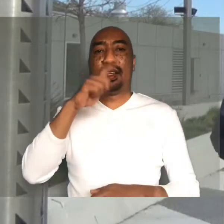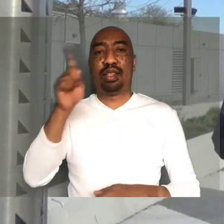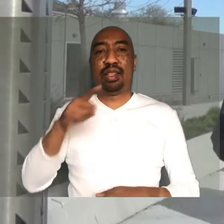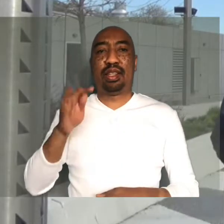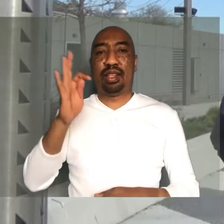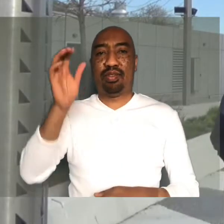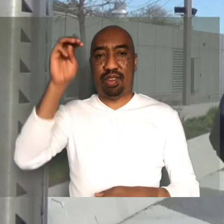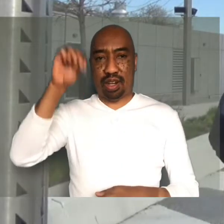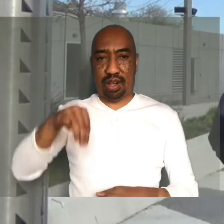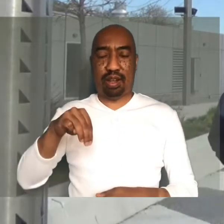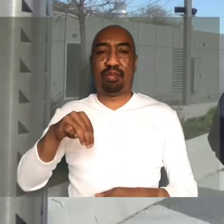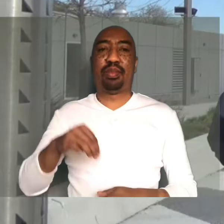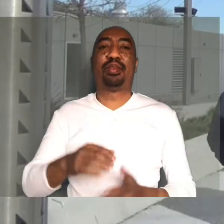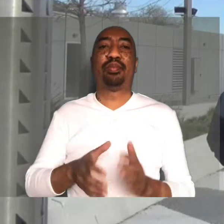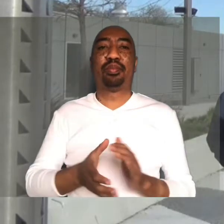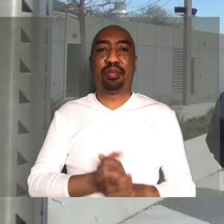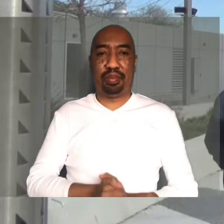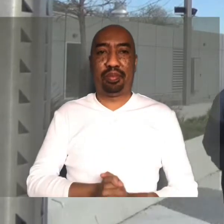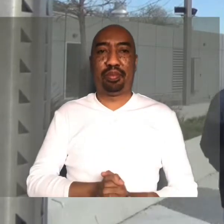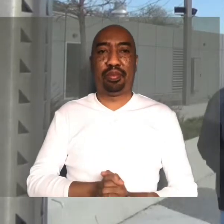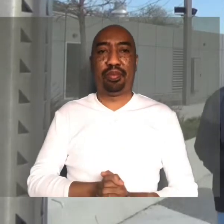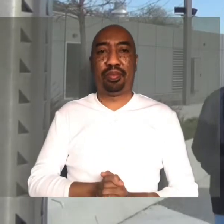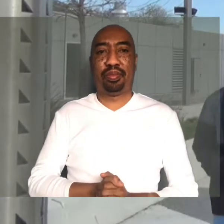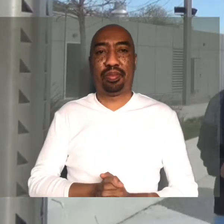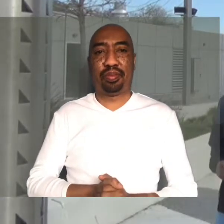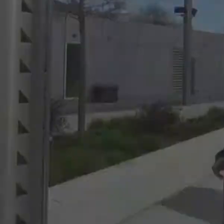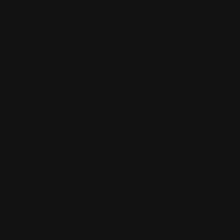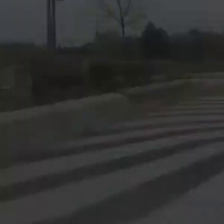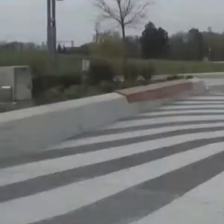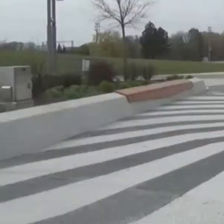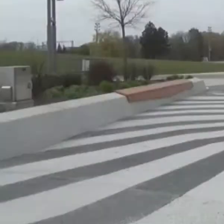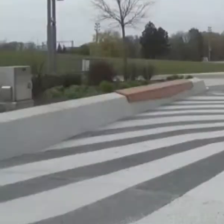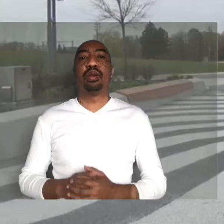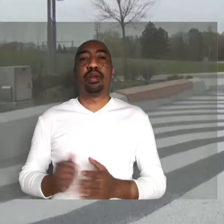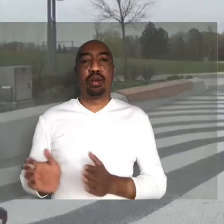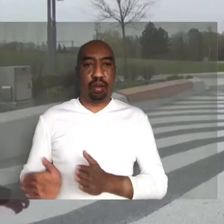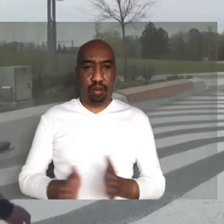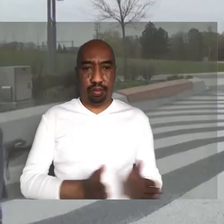eto izay teny faneva rahateo izay ny arabako anao izay.